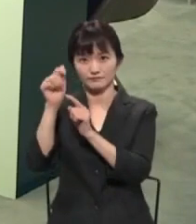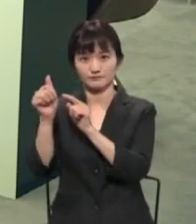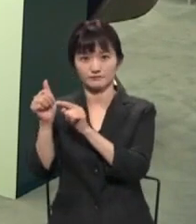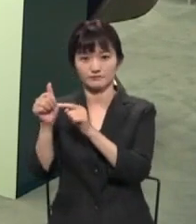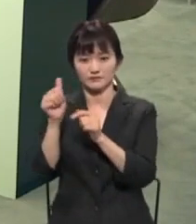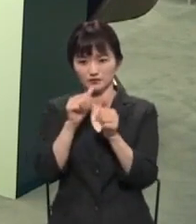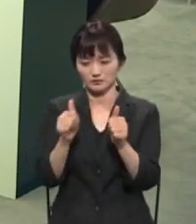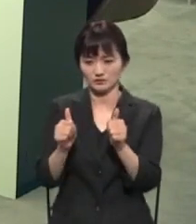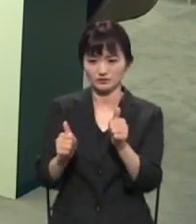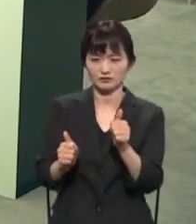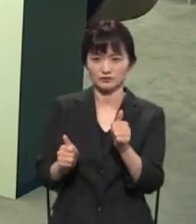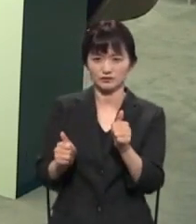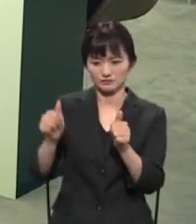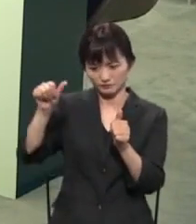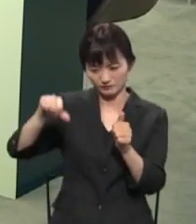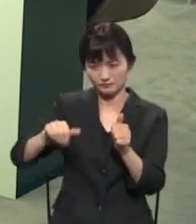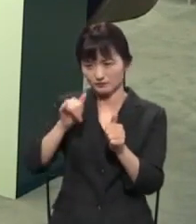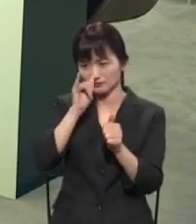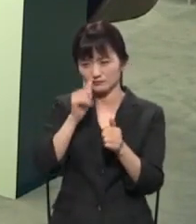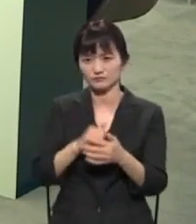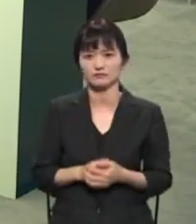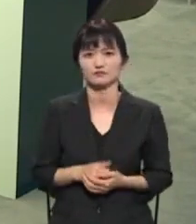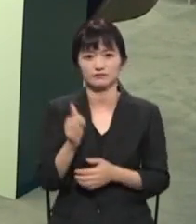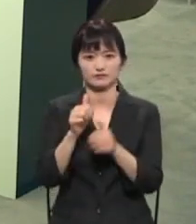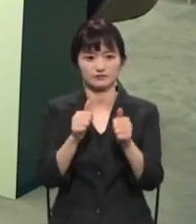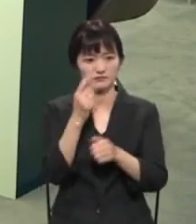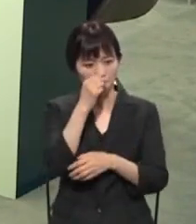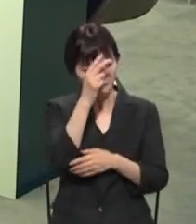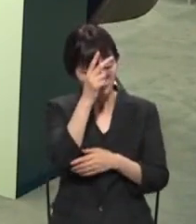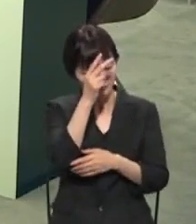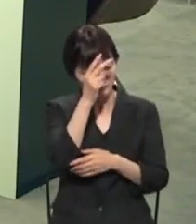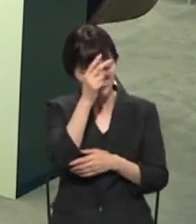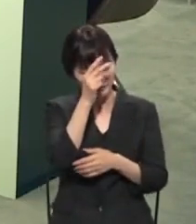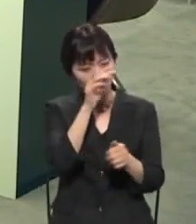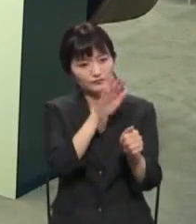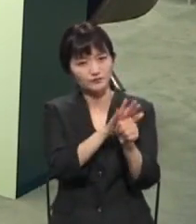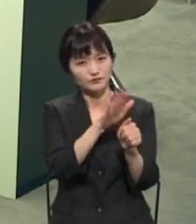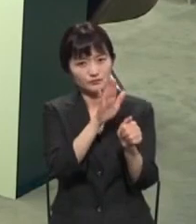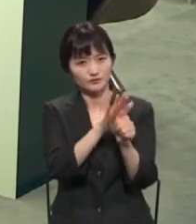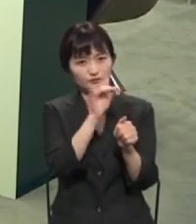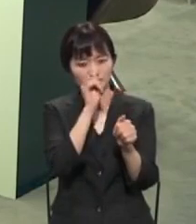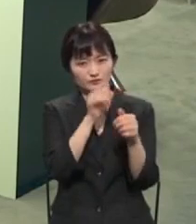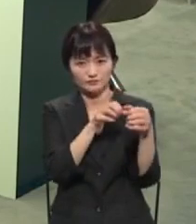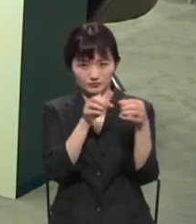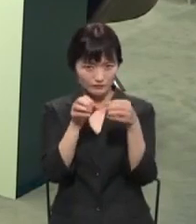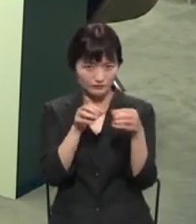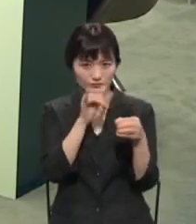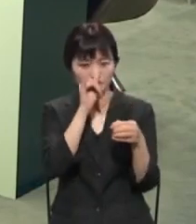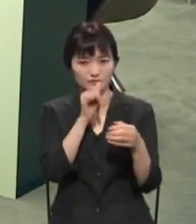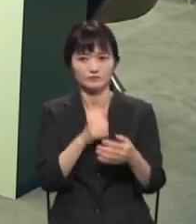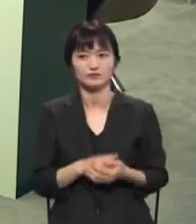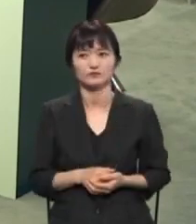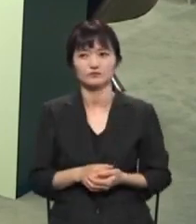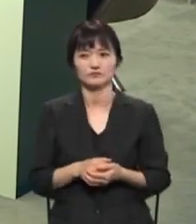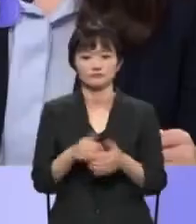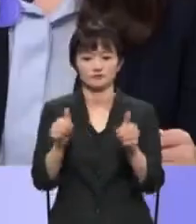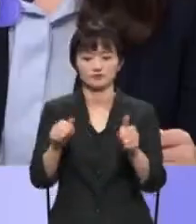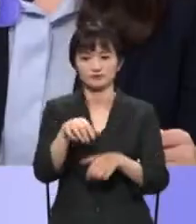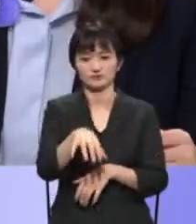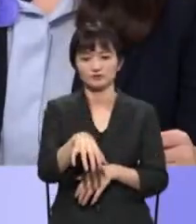있고, 변호인들은 뭐 일종의 검찰 친화적인 뭐 입장을 보이고 있다. 이렇게 대화를 나누면서 지금 법정 안에서